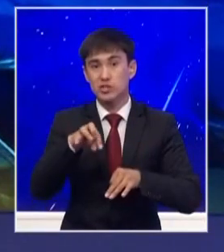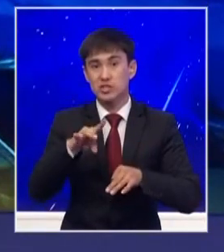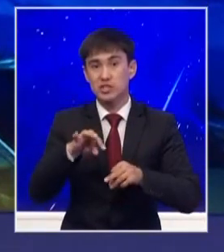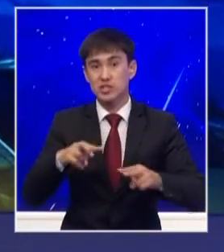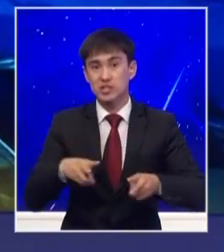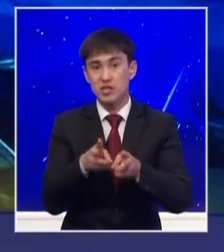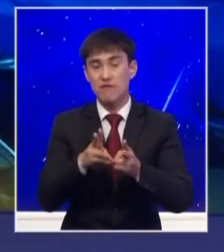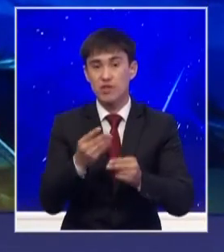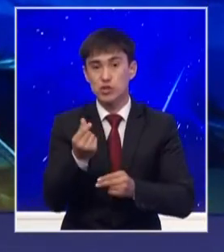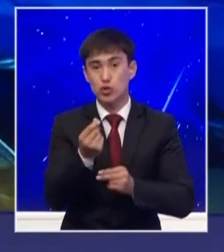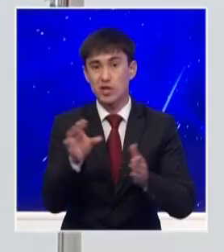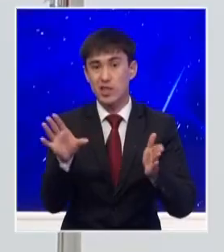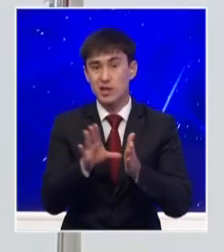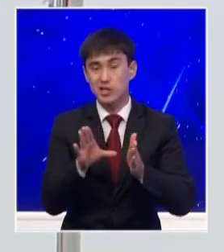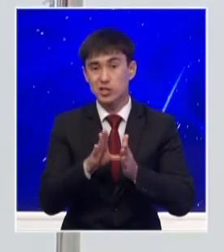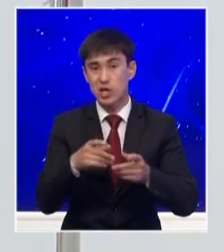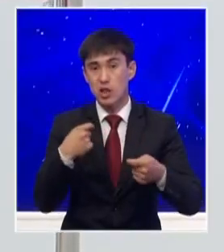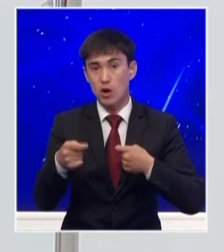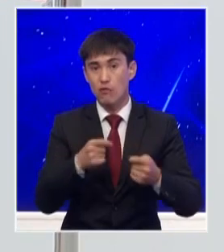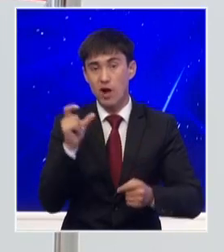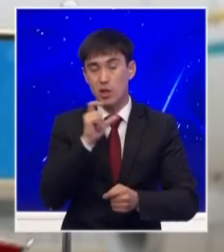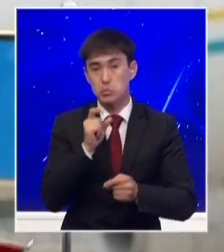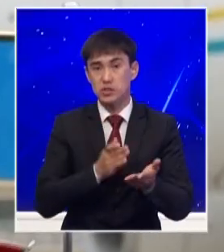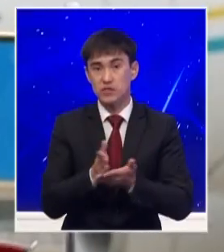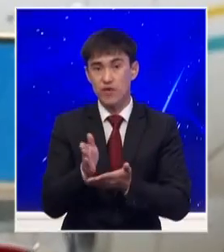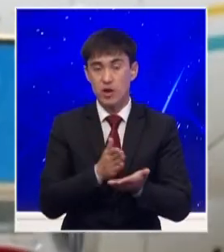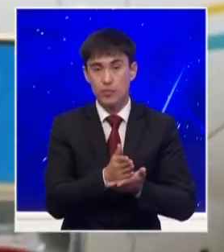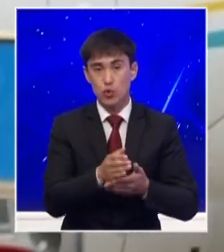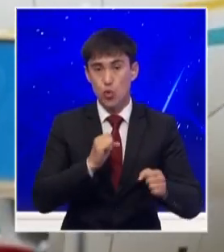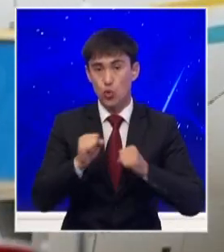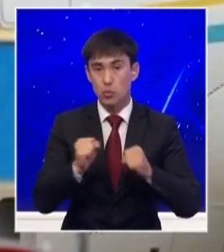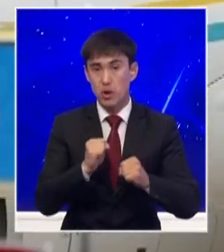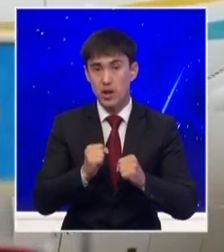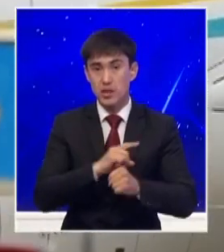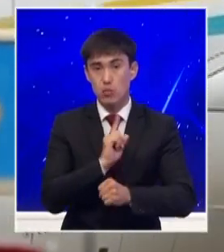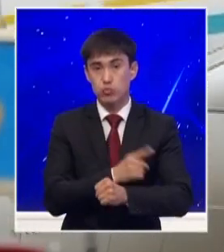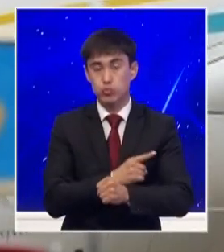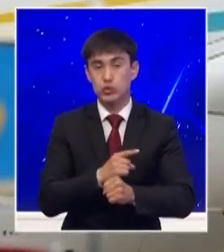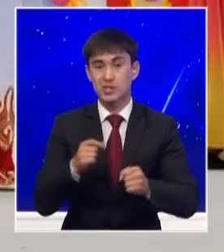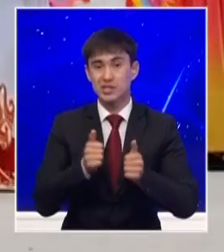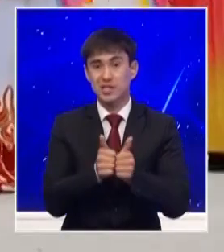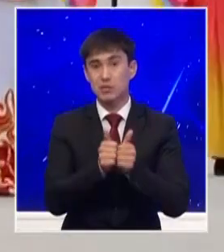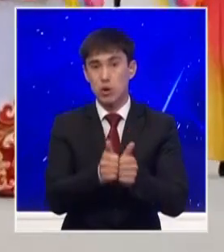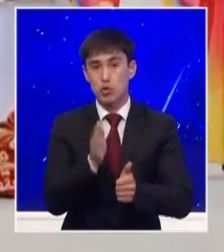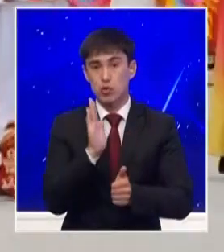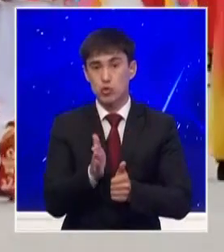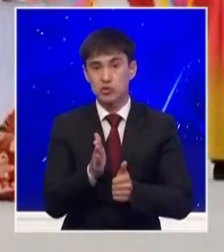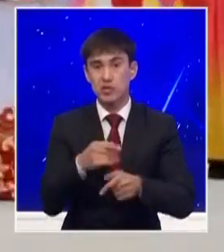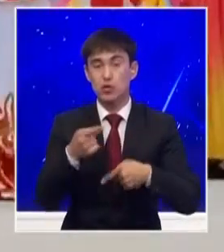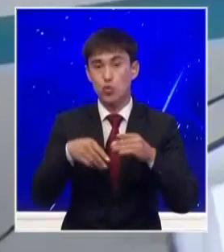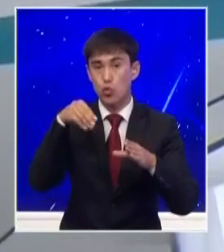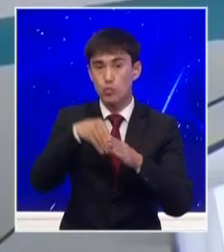транспортно-логистической, инвестиционной, энергетической и торгово-экономической сферах. Укрепление стратегического партнерства, а также